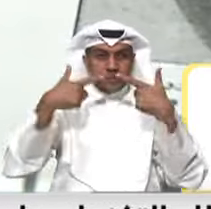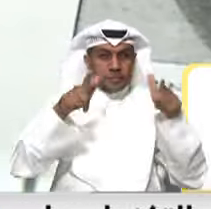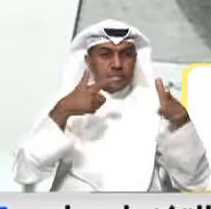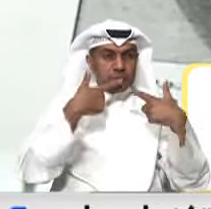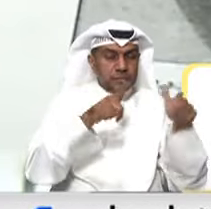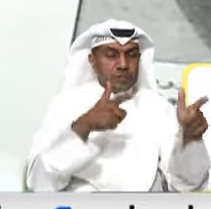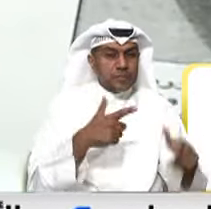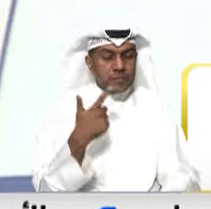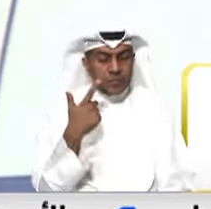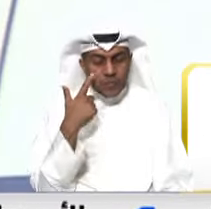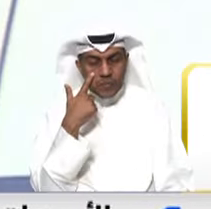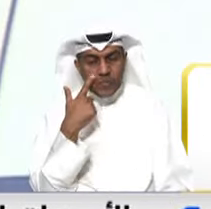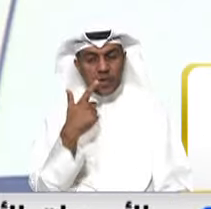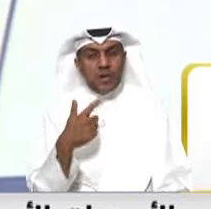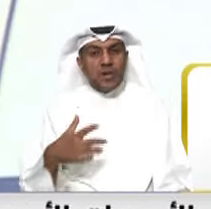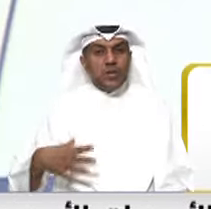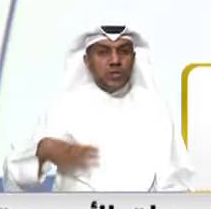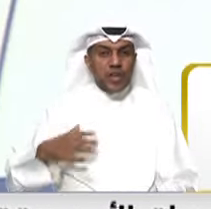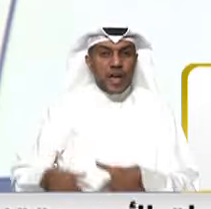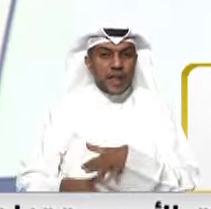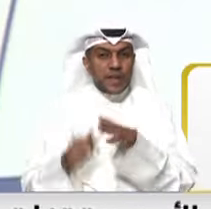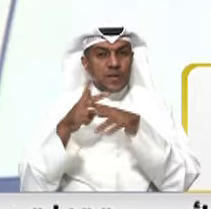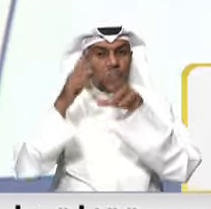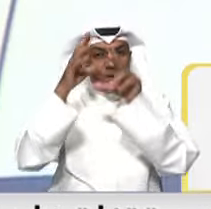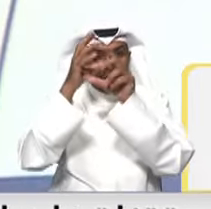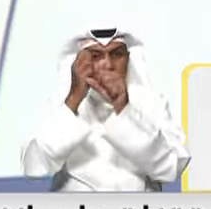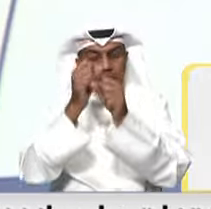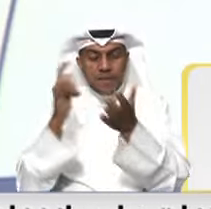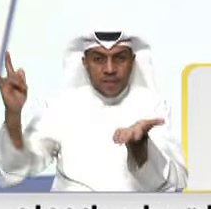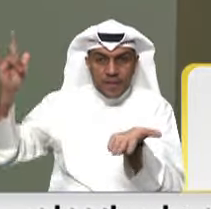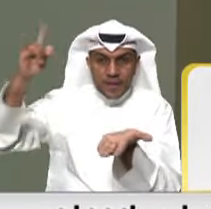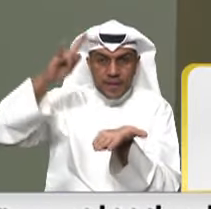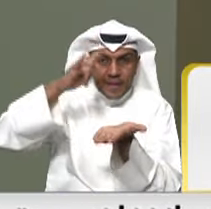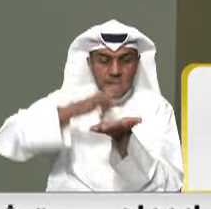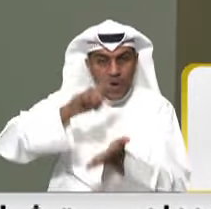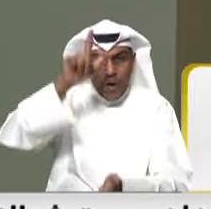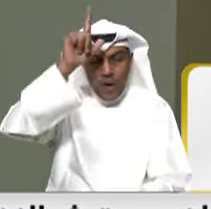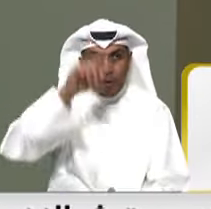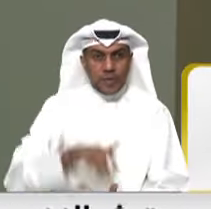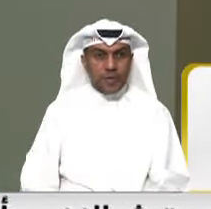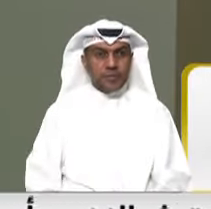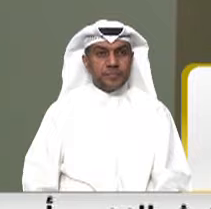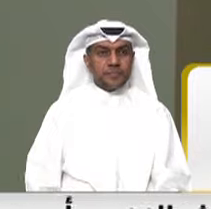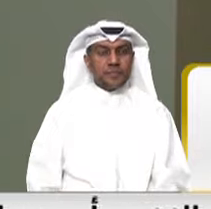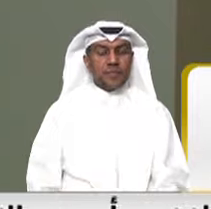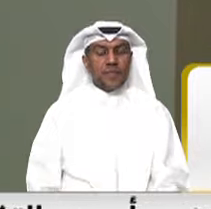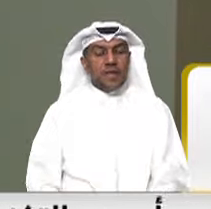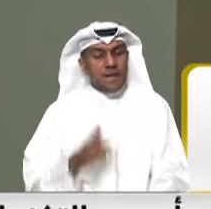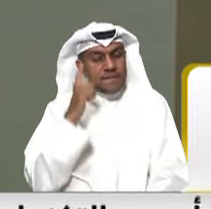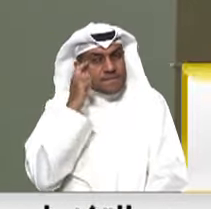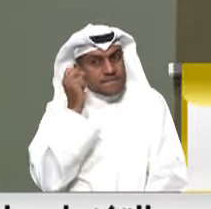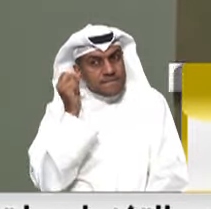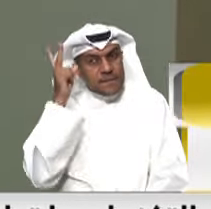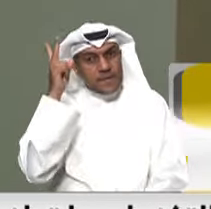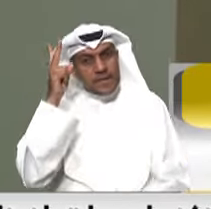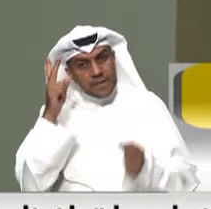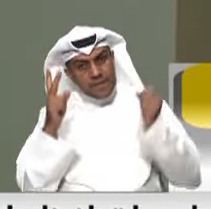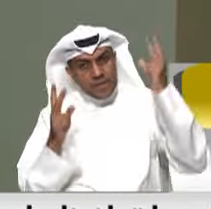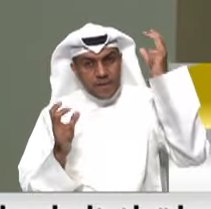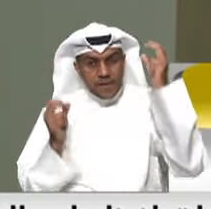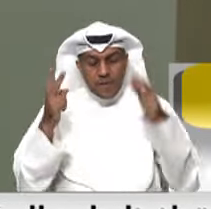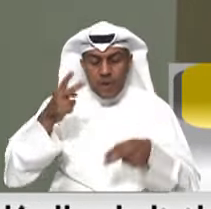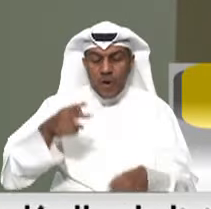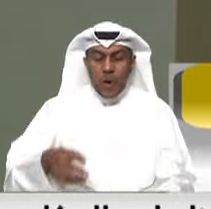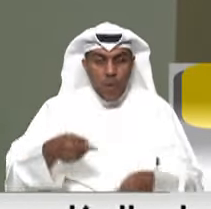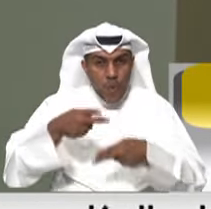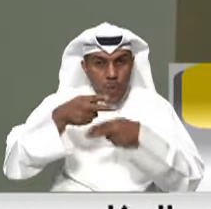فتحت افاقا جديده للتعاون المشترك بين البلدين هنالك مشروعات كبرى يعني تفكر فيها الكويت في